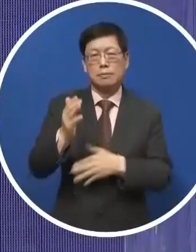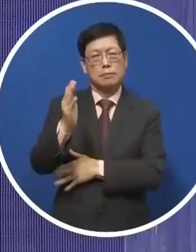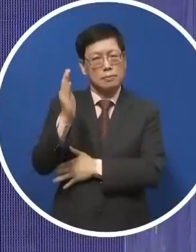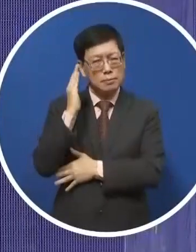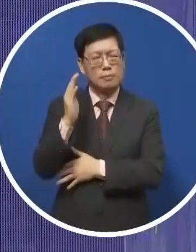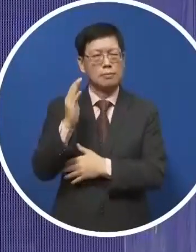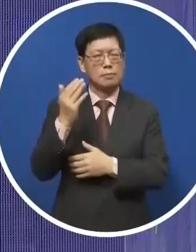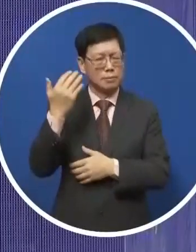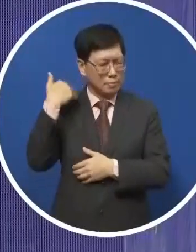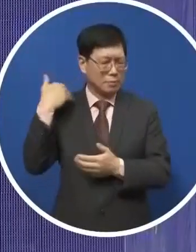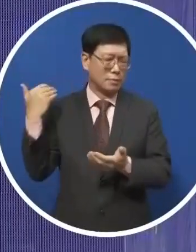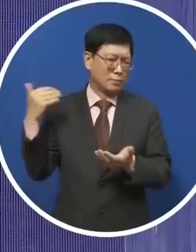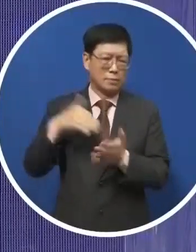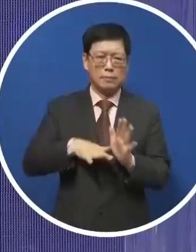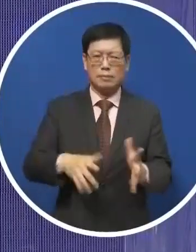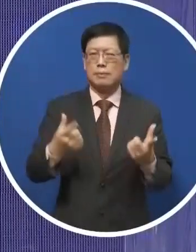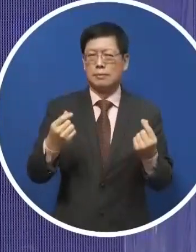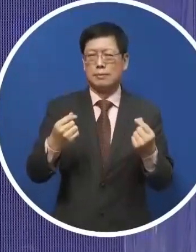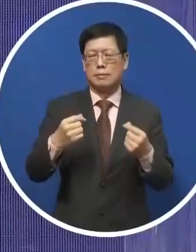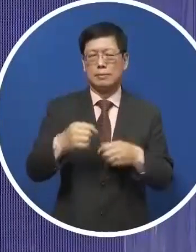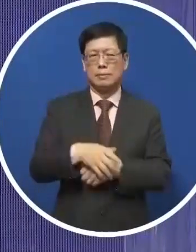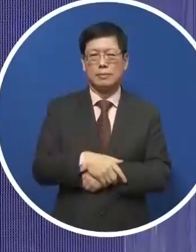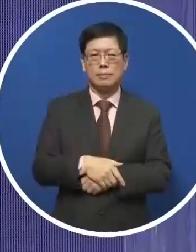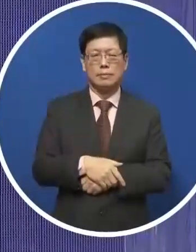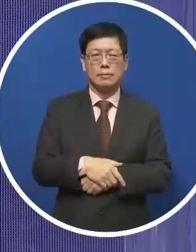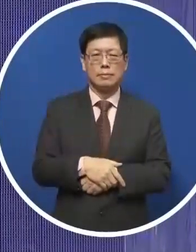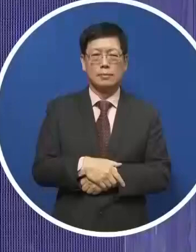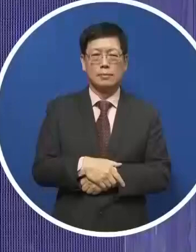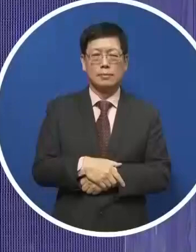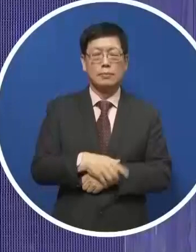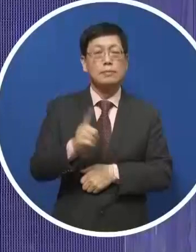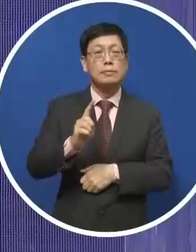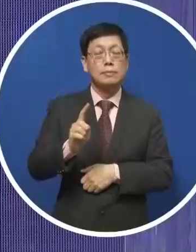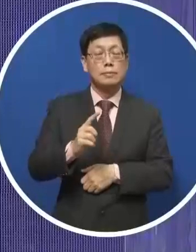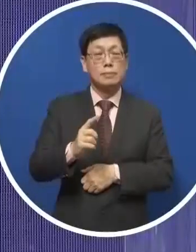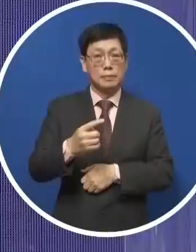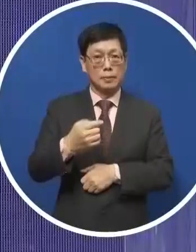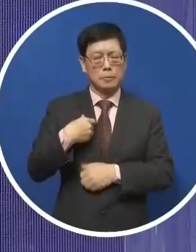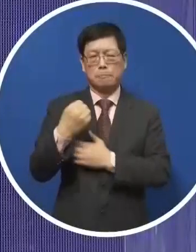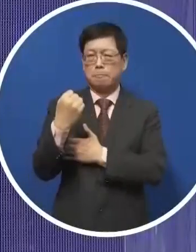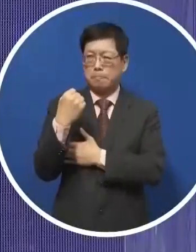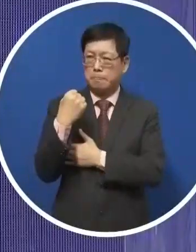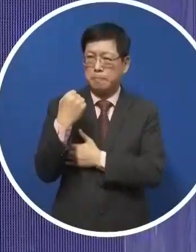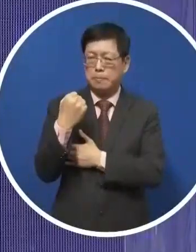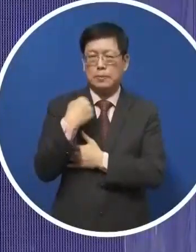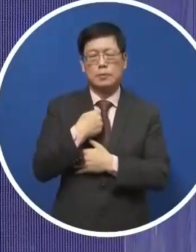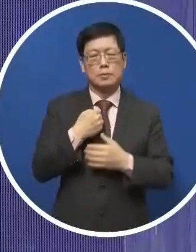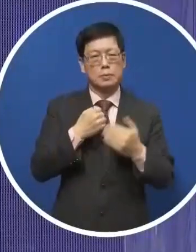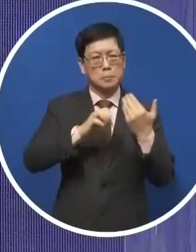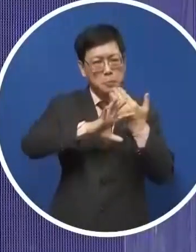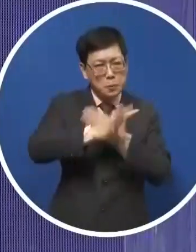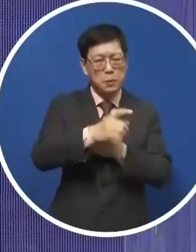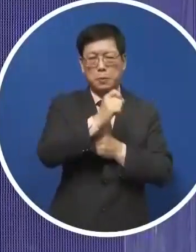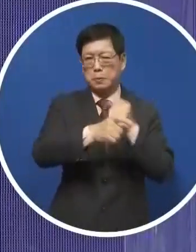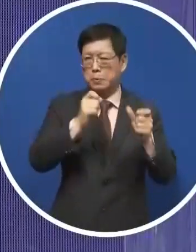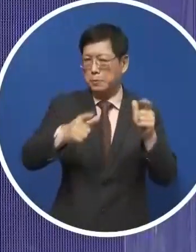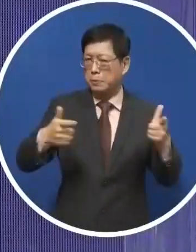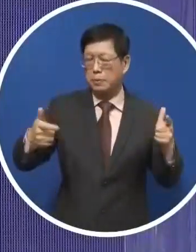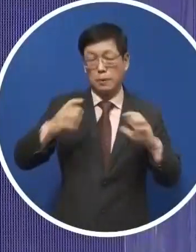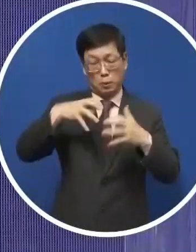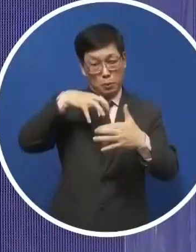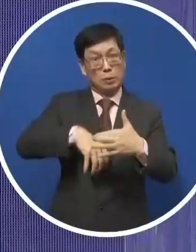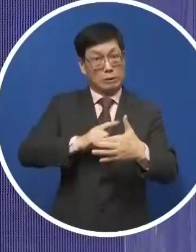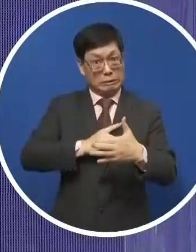的态度跟原则始终不变就是我们积极对外多元采购，国内